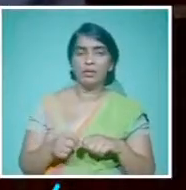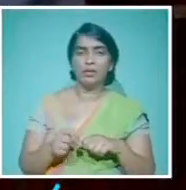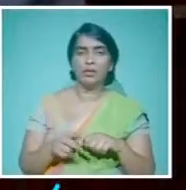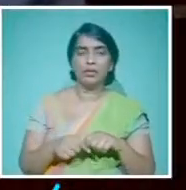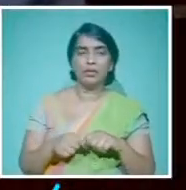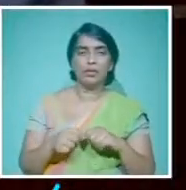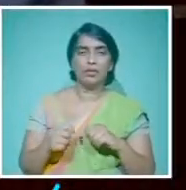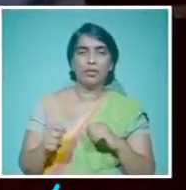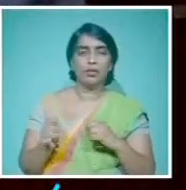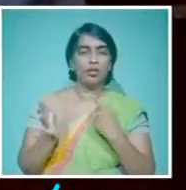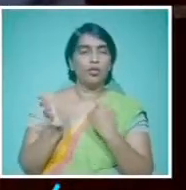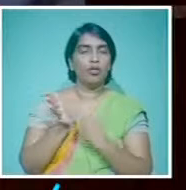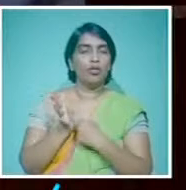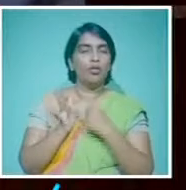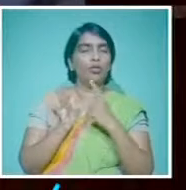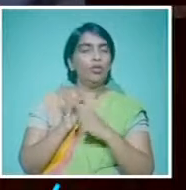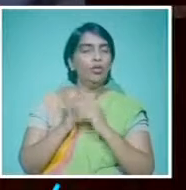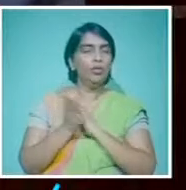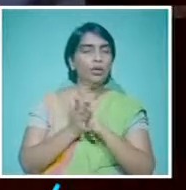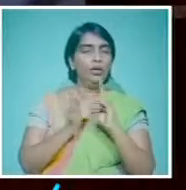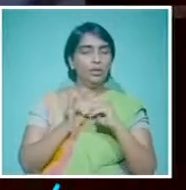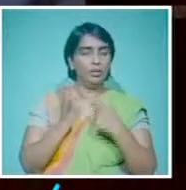you have 25 minutes.